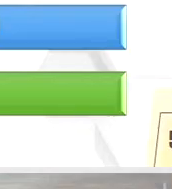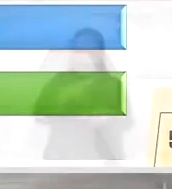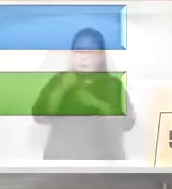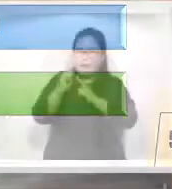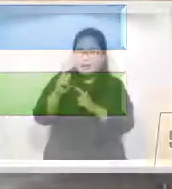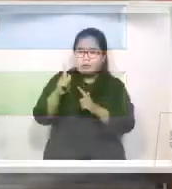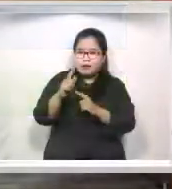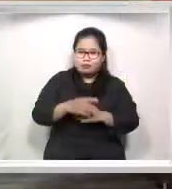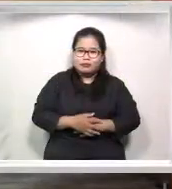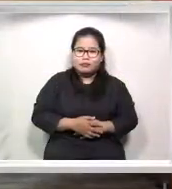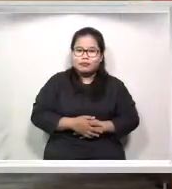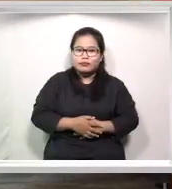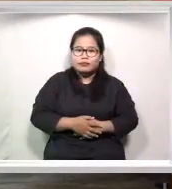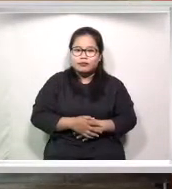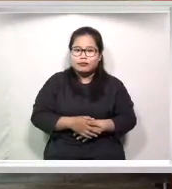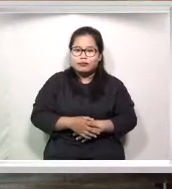Kostrat.